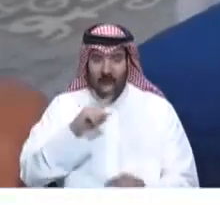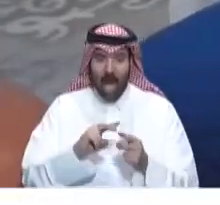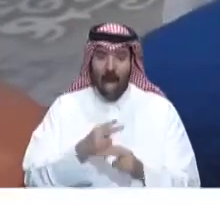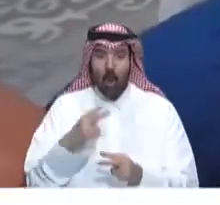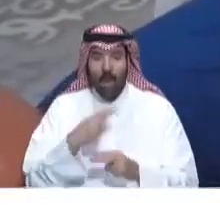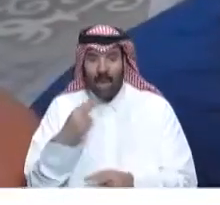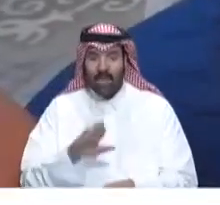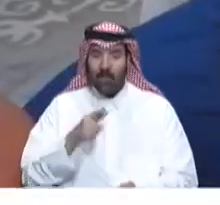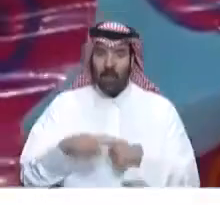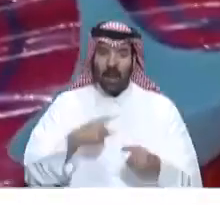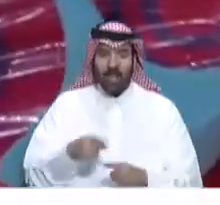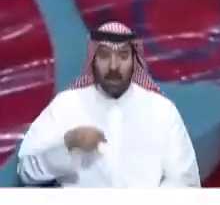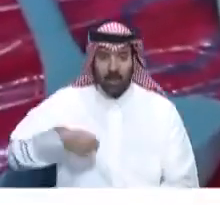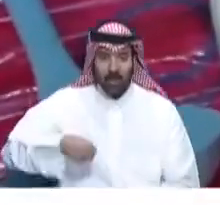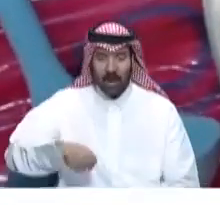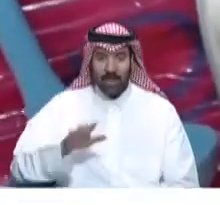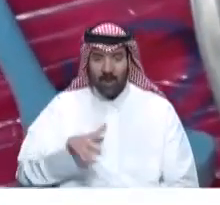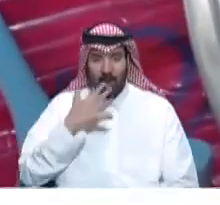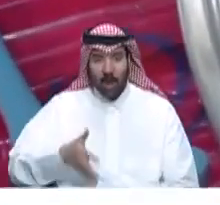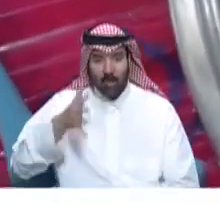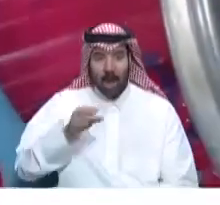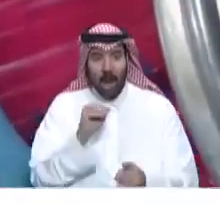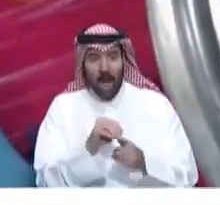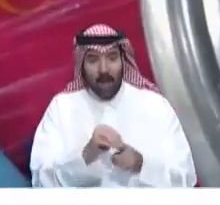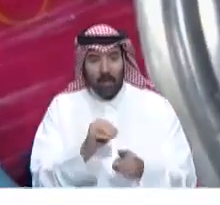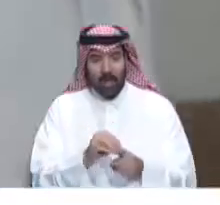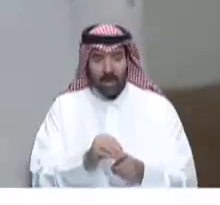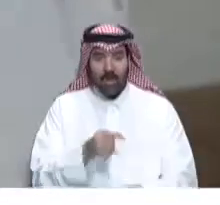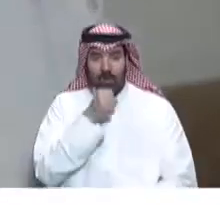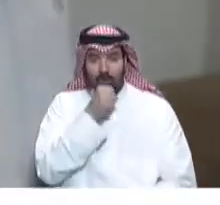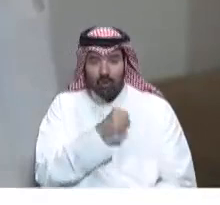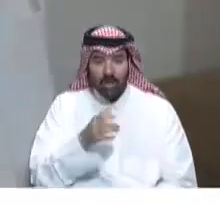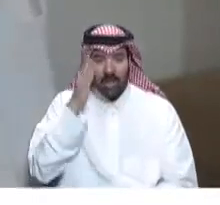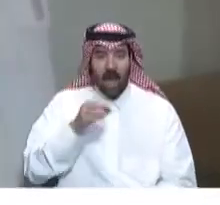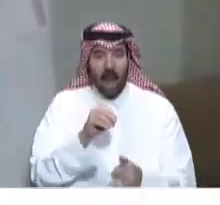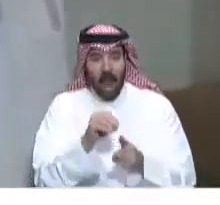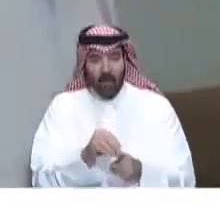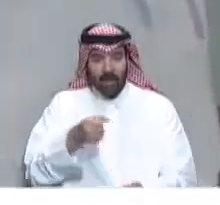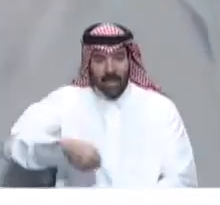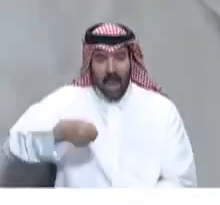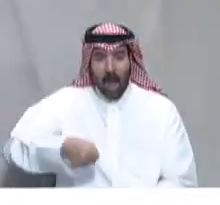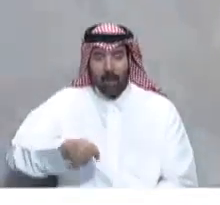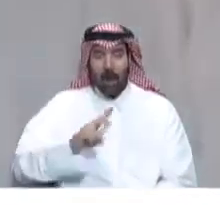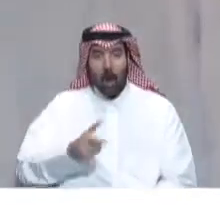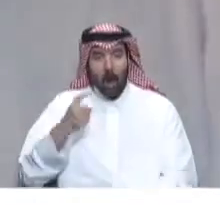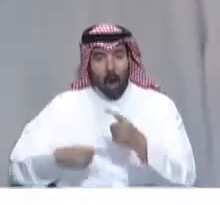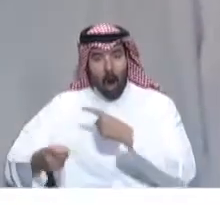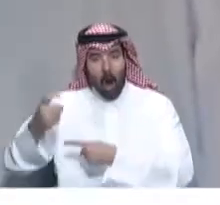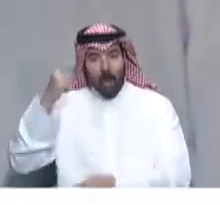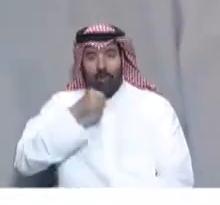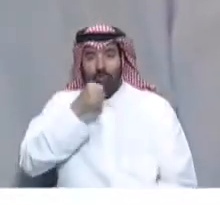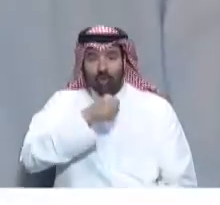أو للمعايدة وتفقد كبار السن والسلام عليهم. هذه عادة متوارثة من